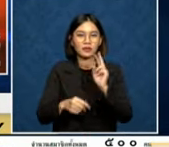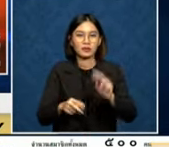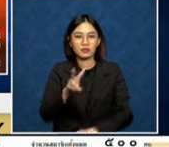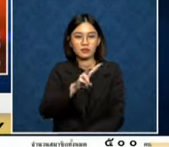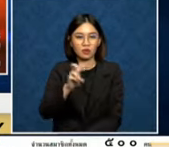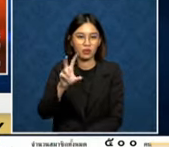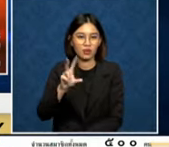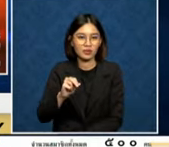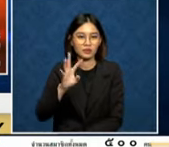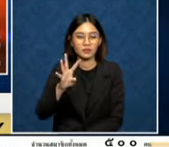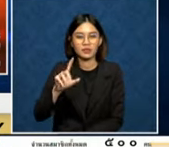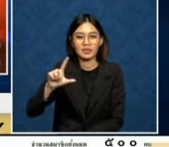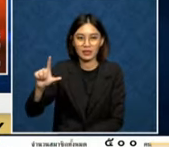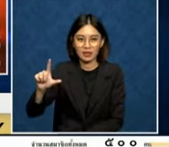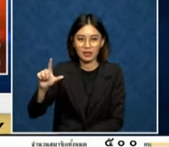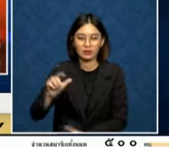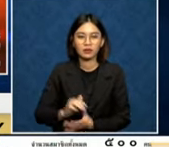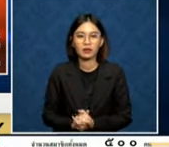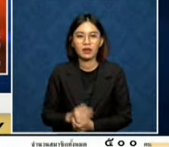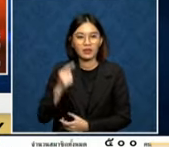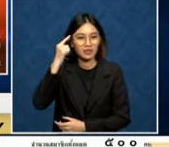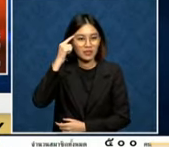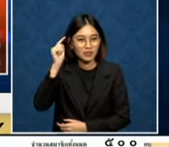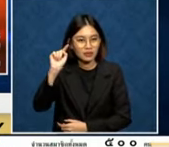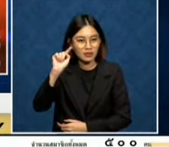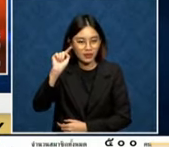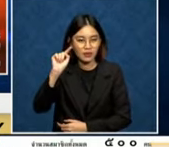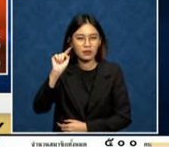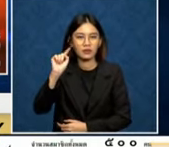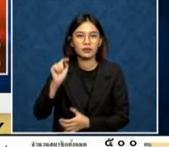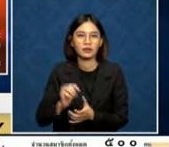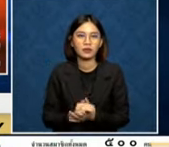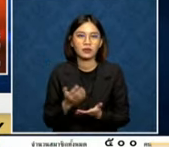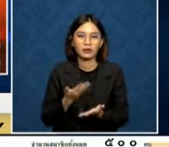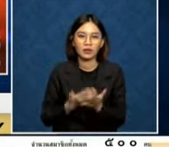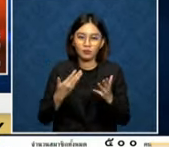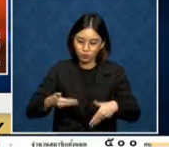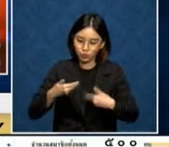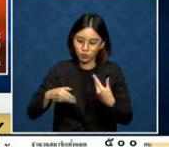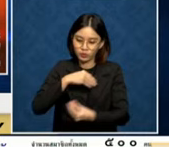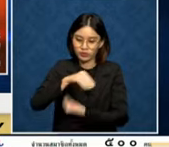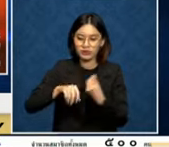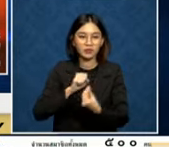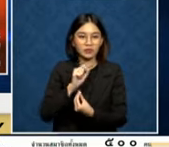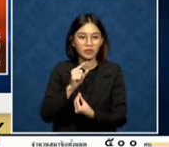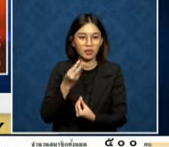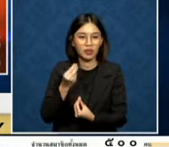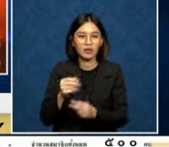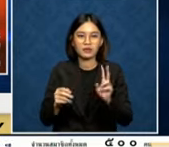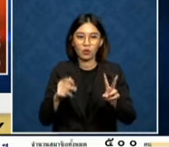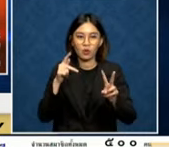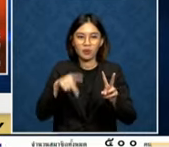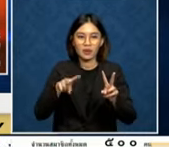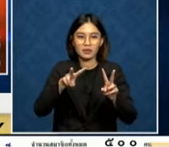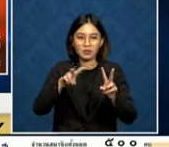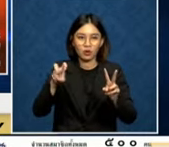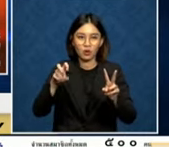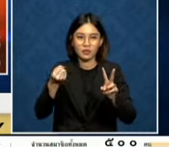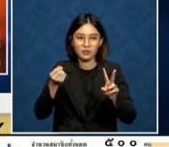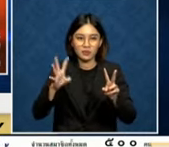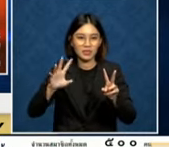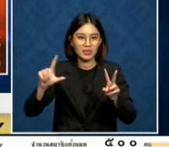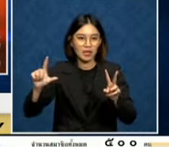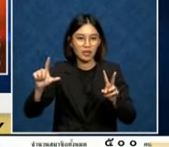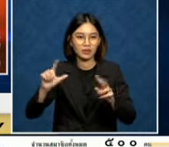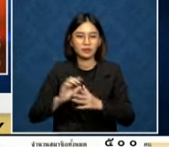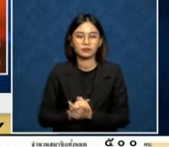234ล้านบาทนะครับและคาดว่าจะสร้างมูลค่าทางเศรษฐกิจได้ถึง2,2ล้าน